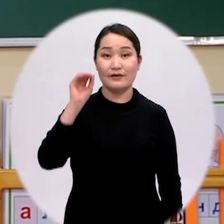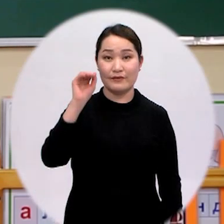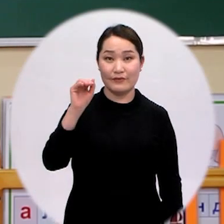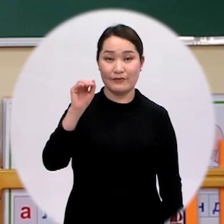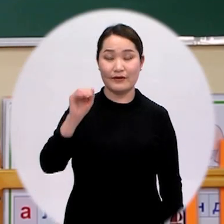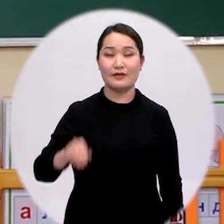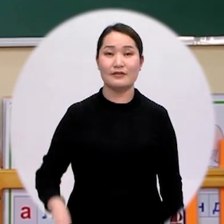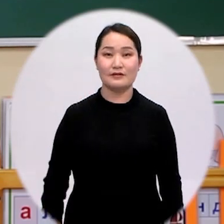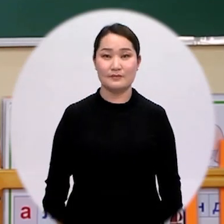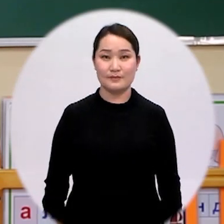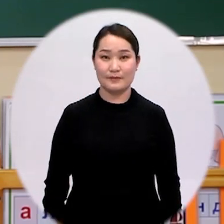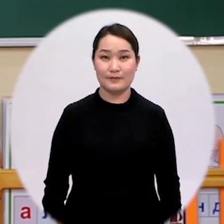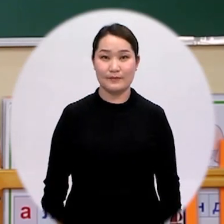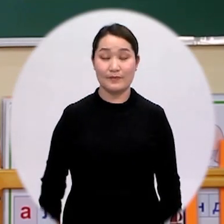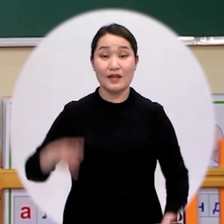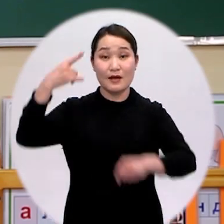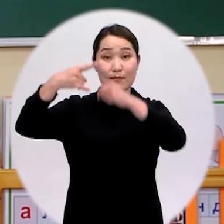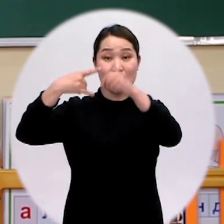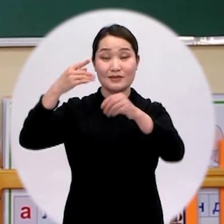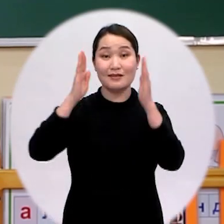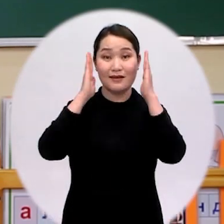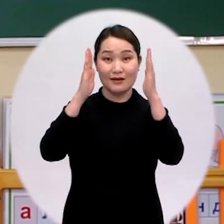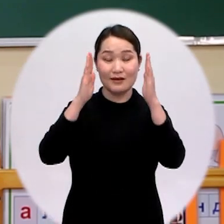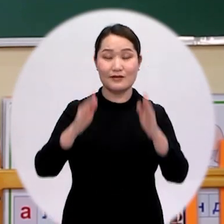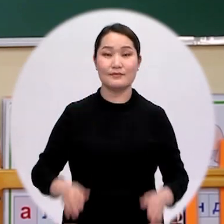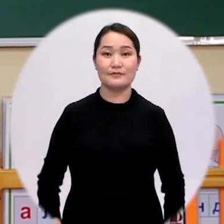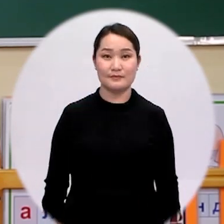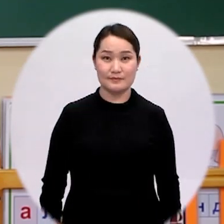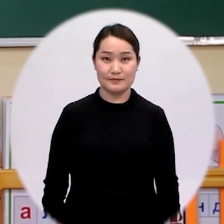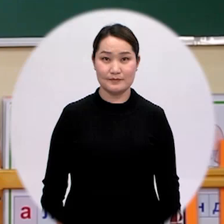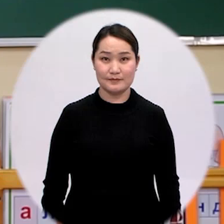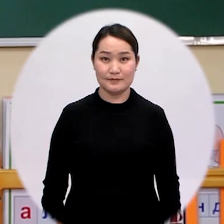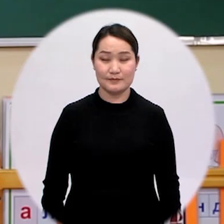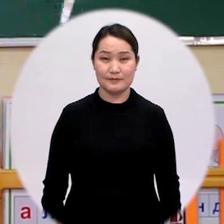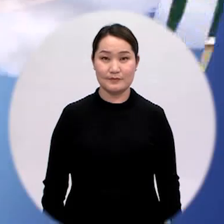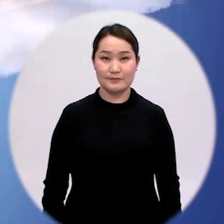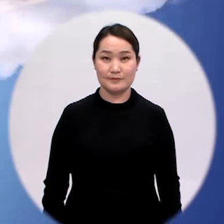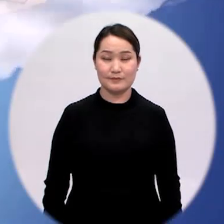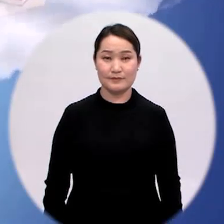F. Авиан дуудлагаа сонсоод авиагаа дагаад зөв дуудаарай.